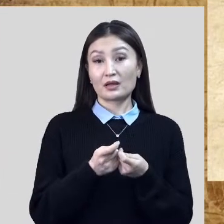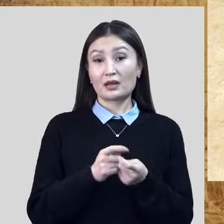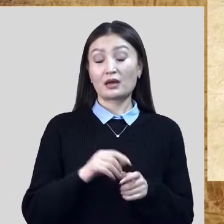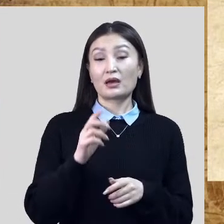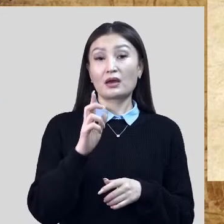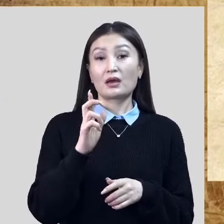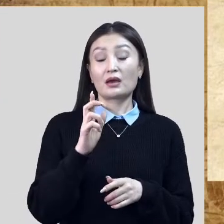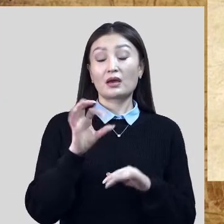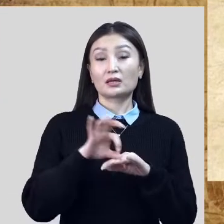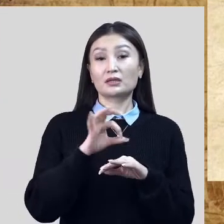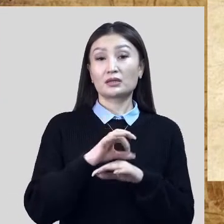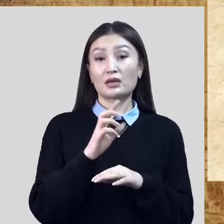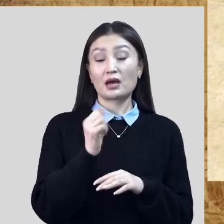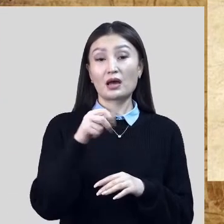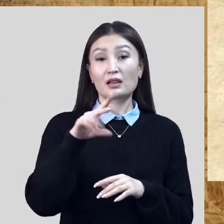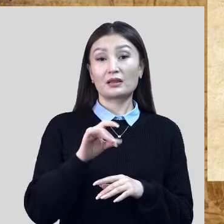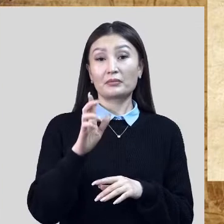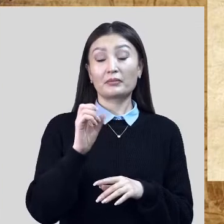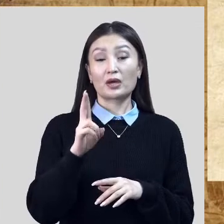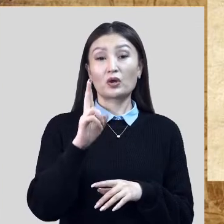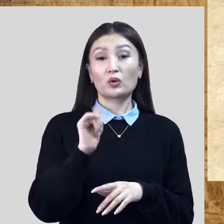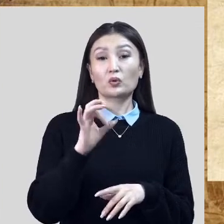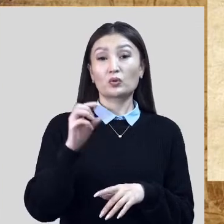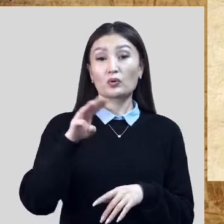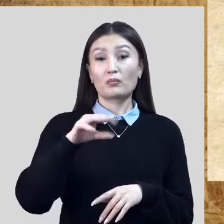известного бека Алымбека Курманджан Датка.